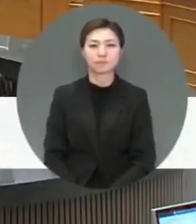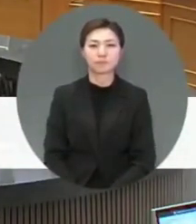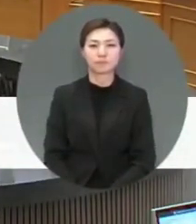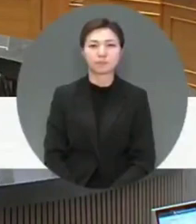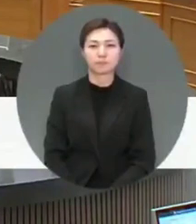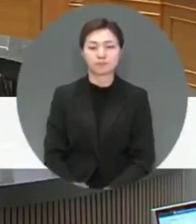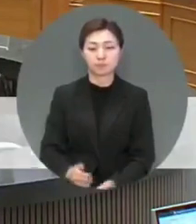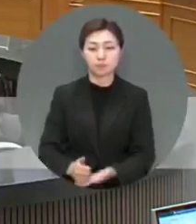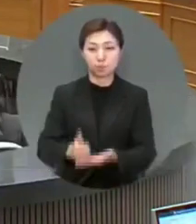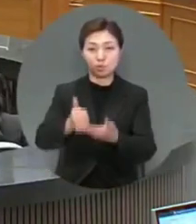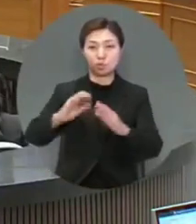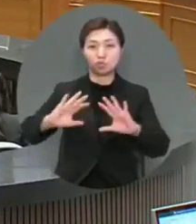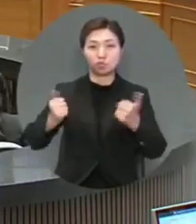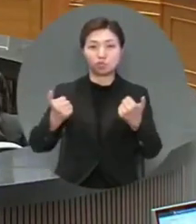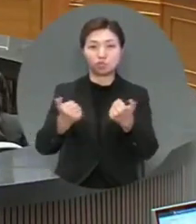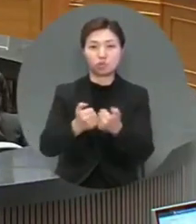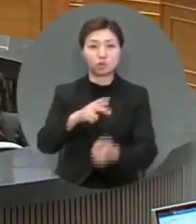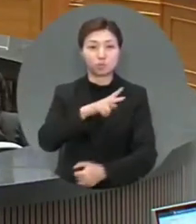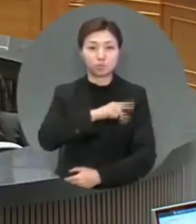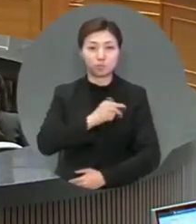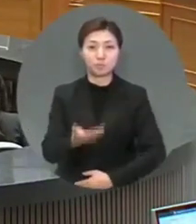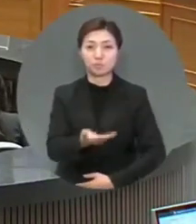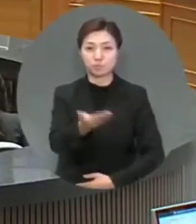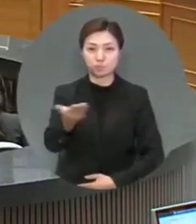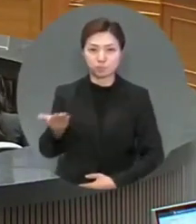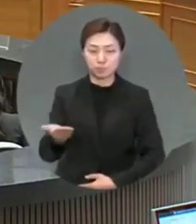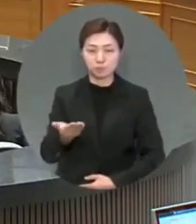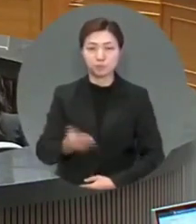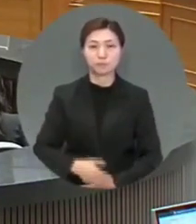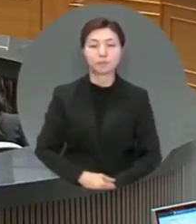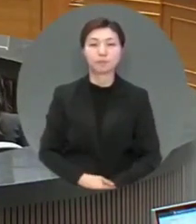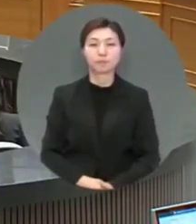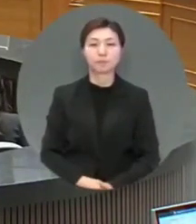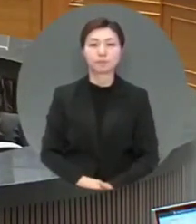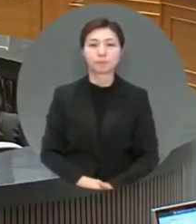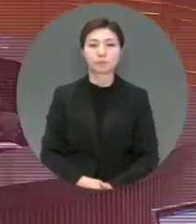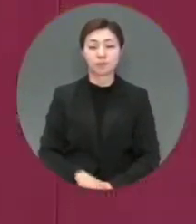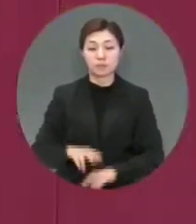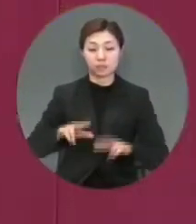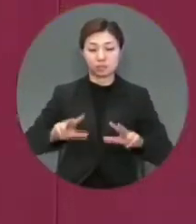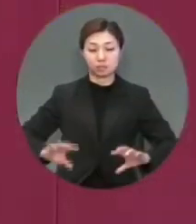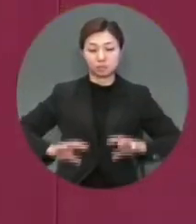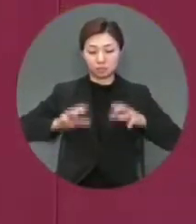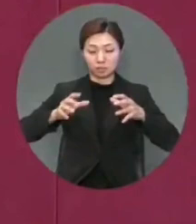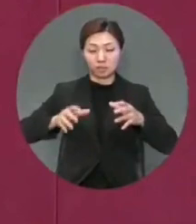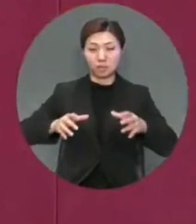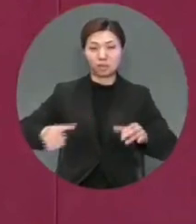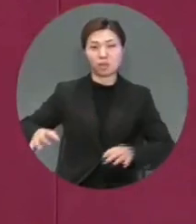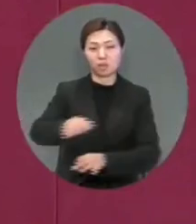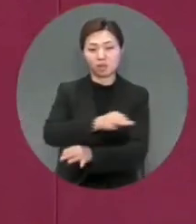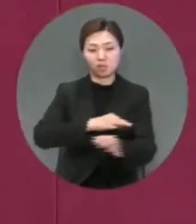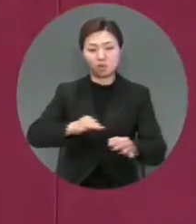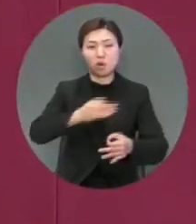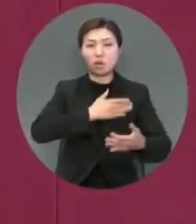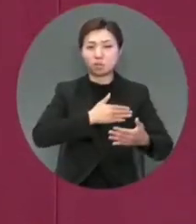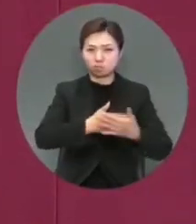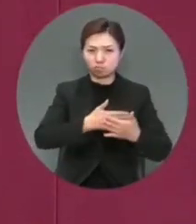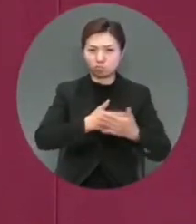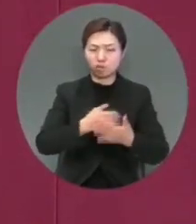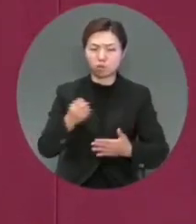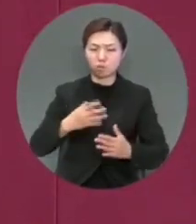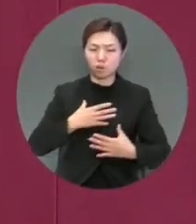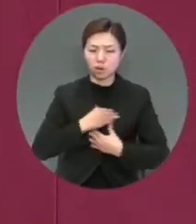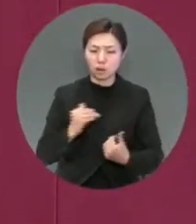존경하는 의원 여러분, 지금 우리가 처한 글로벌 경제의 불안과 안보 위협은